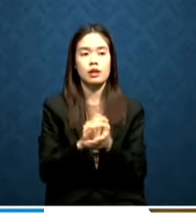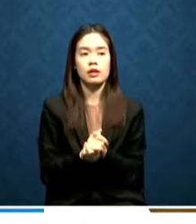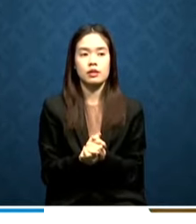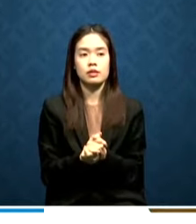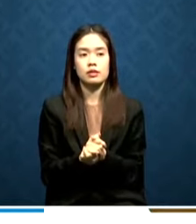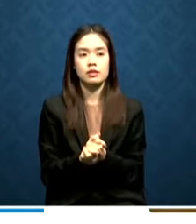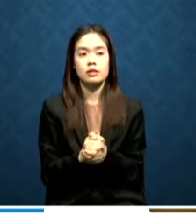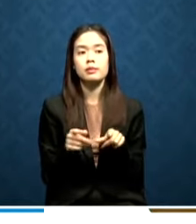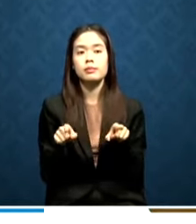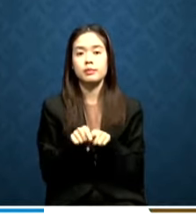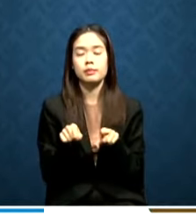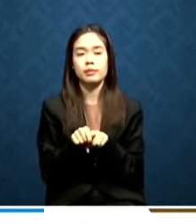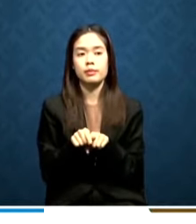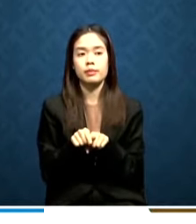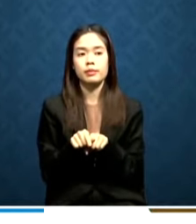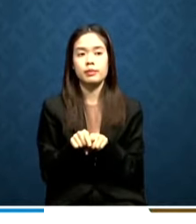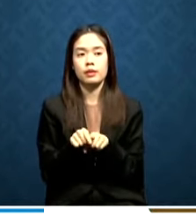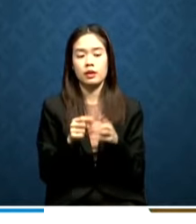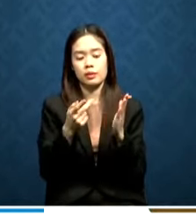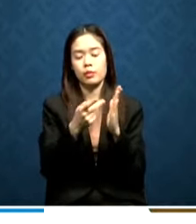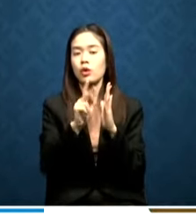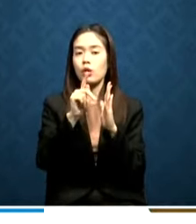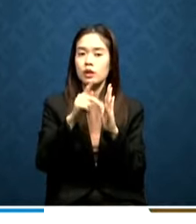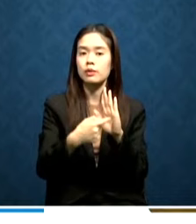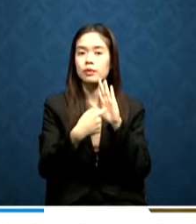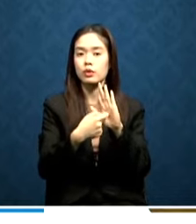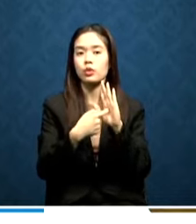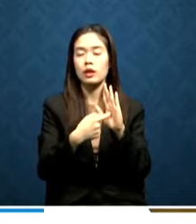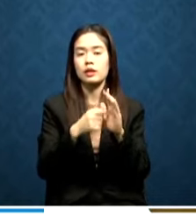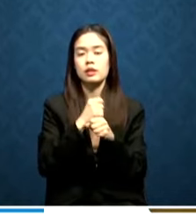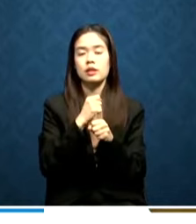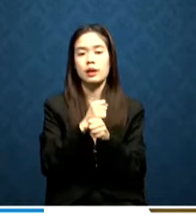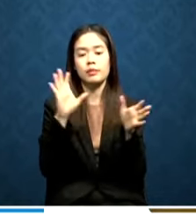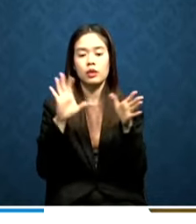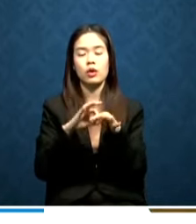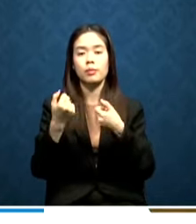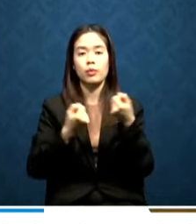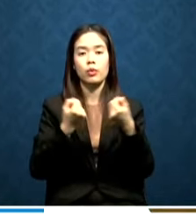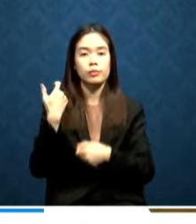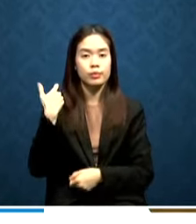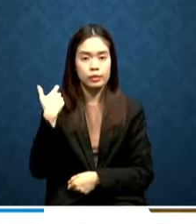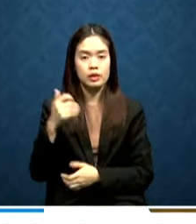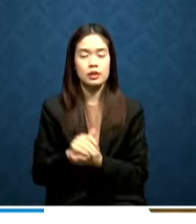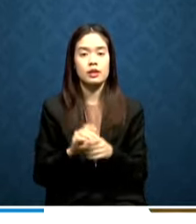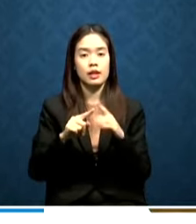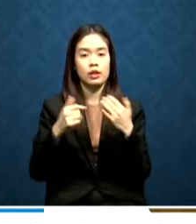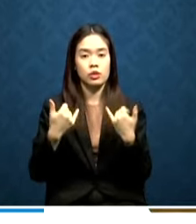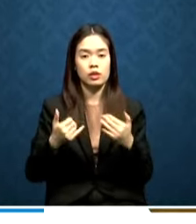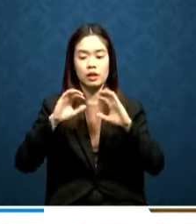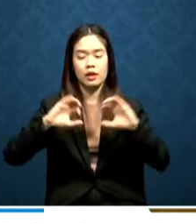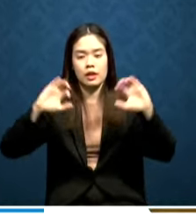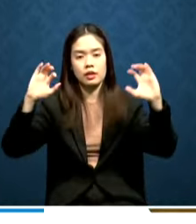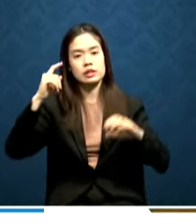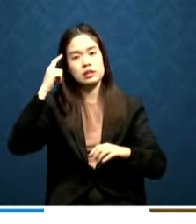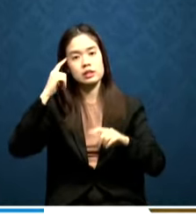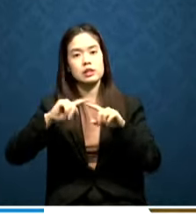ที่รถโมโนเรลที่ขอนแก่นอะไรพวกนี้หลักการตรงนี้ความเห็นก็คือรัฐบาลของเราไม่